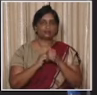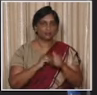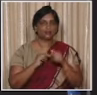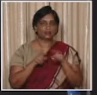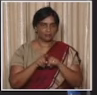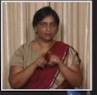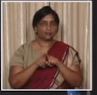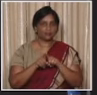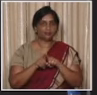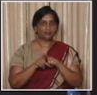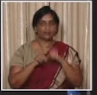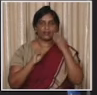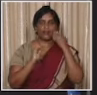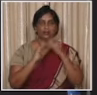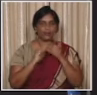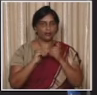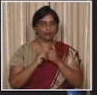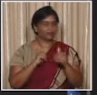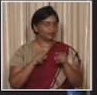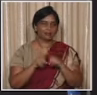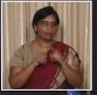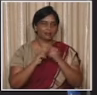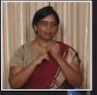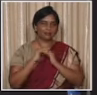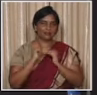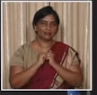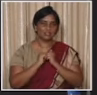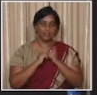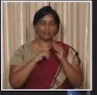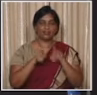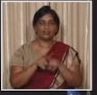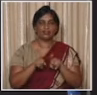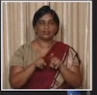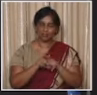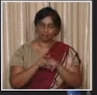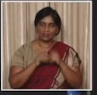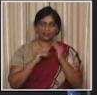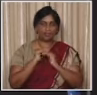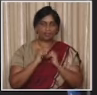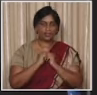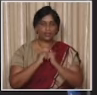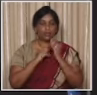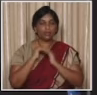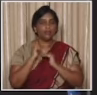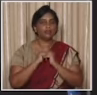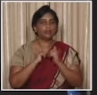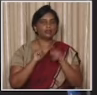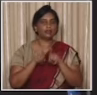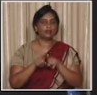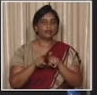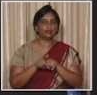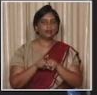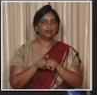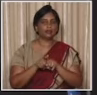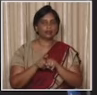මගේ සුපැතුම්. ඇත්තෙන්ම සෞඛ්‍ය අමාත්‍යාංශයේ වැඩ රාශියක් කරන්න තියෙනවා. ඒ වගේ මං